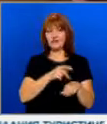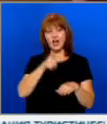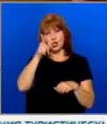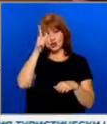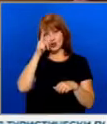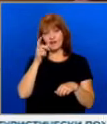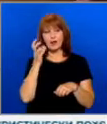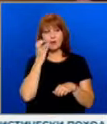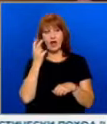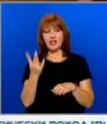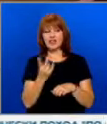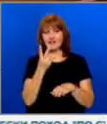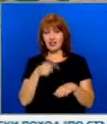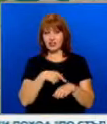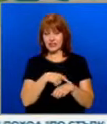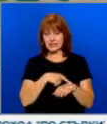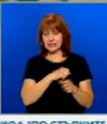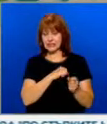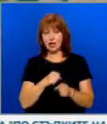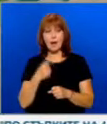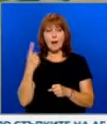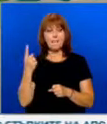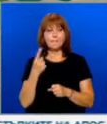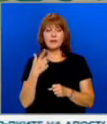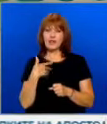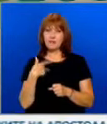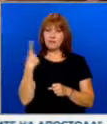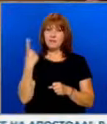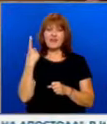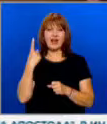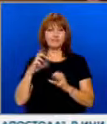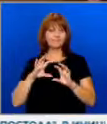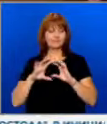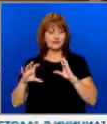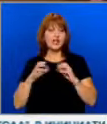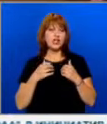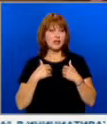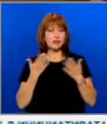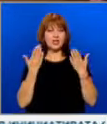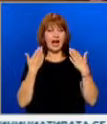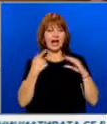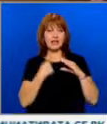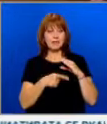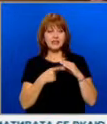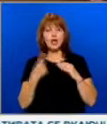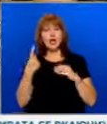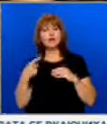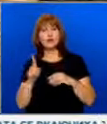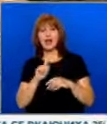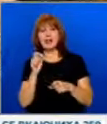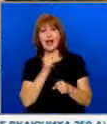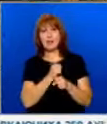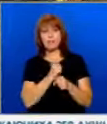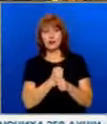София-Бургас с 2 часа закъснение. В първия вагон имаше климатик. Останалите 4-5 вагона климатиците не работиха в новите влакове.